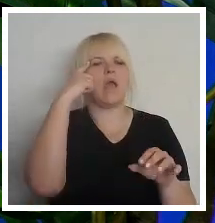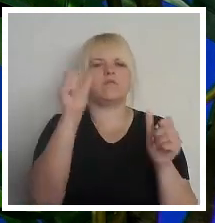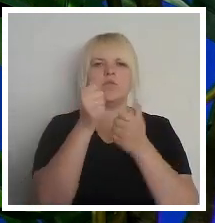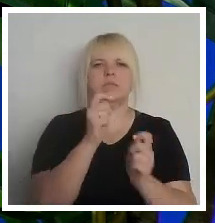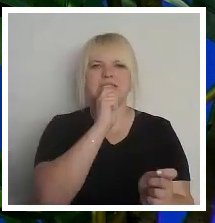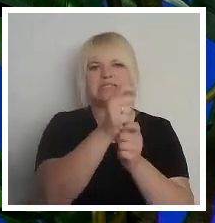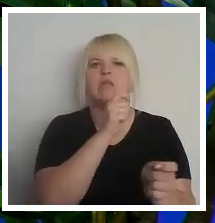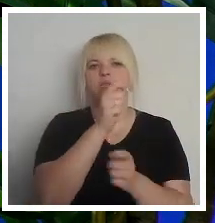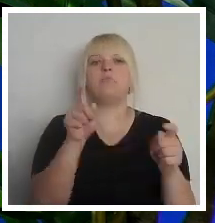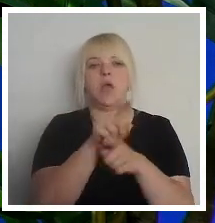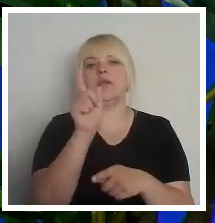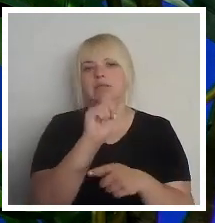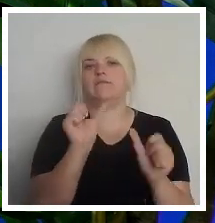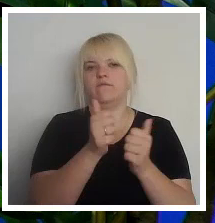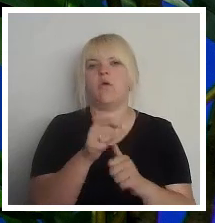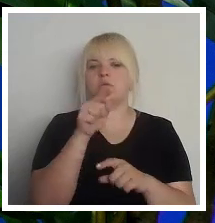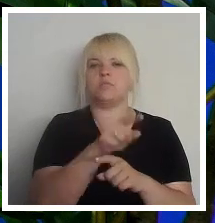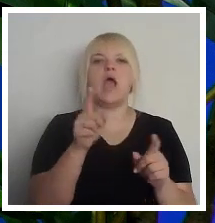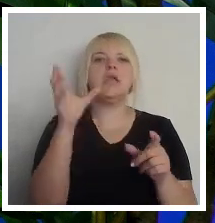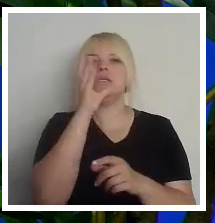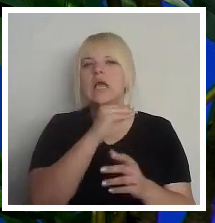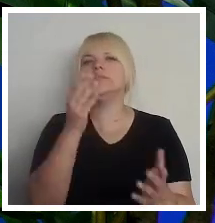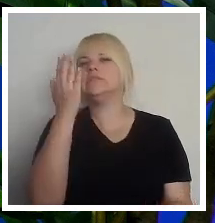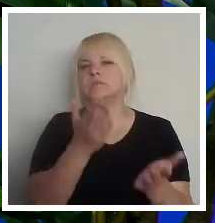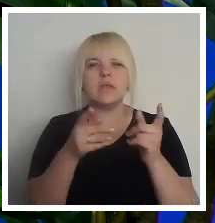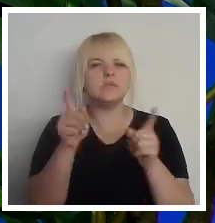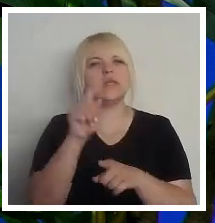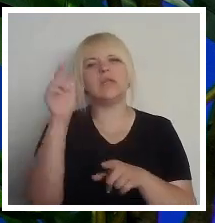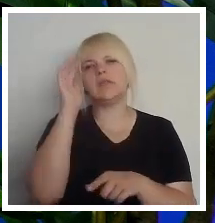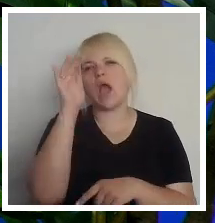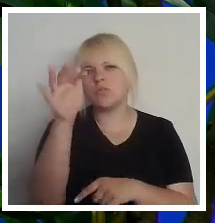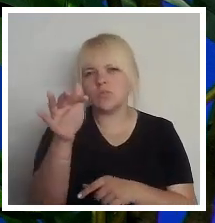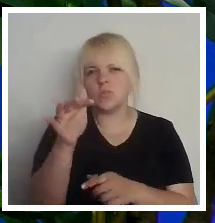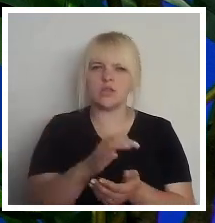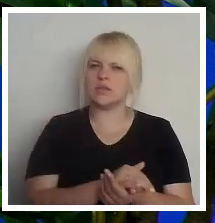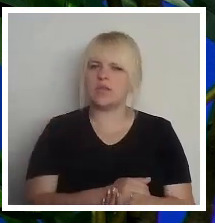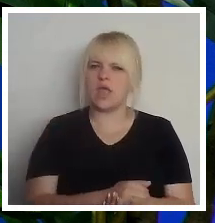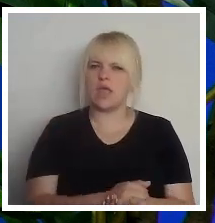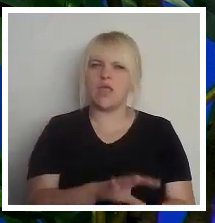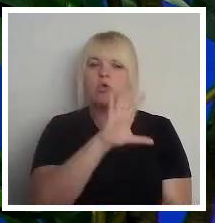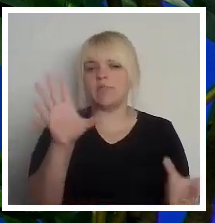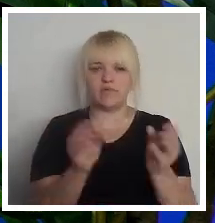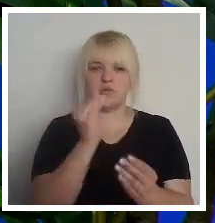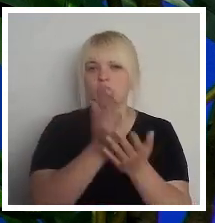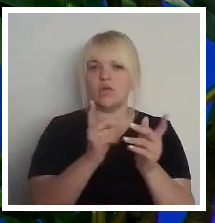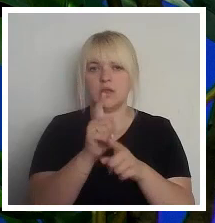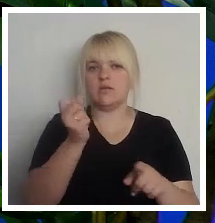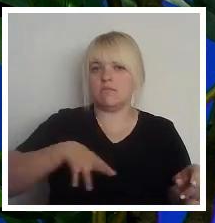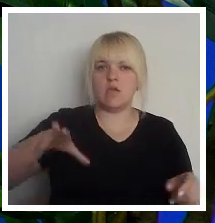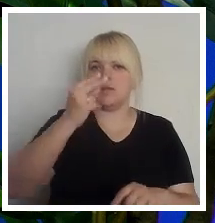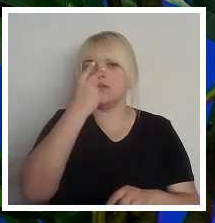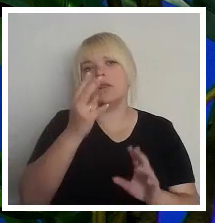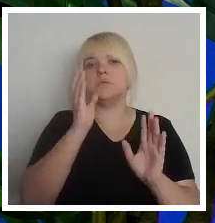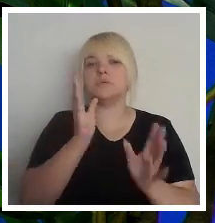arī eksistē. Un iespējams, ka nākotnē, un pavisam noteikti mēs arī skatīsimies, kādi